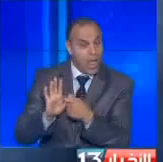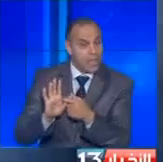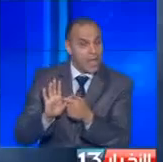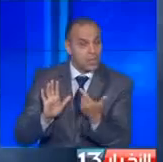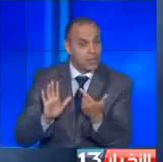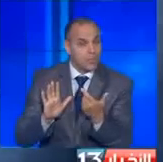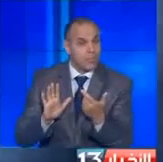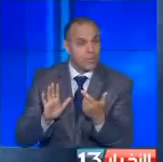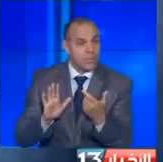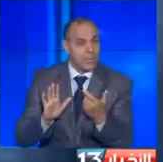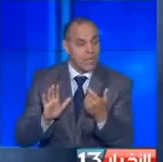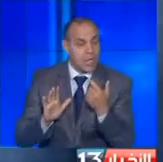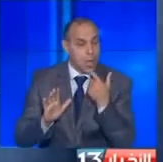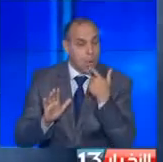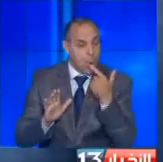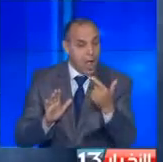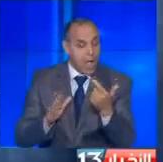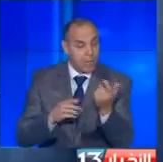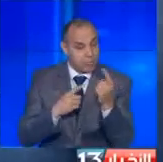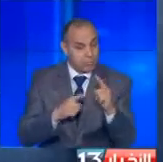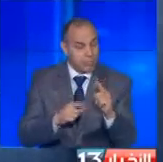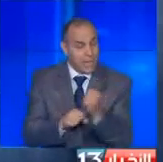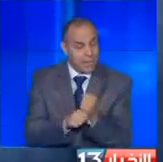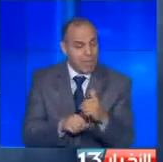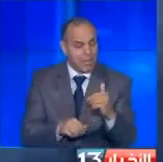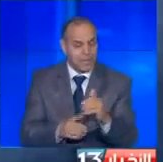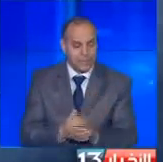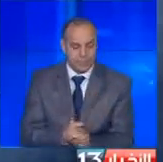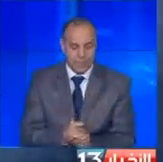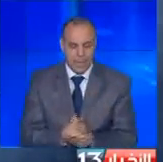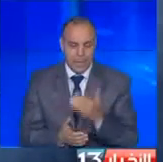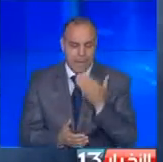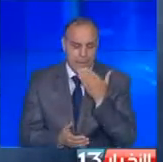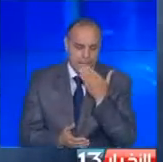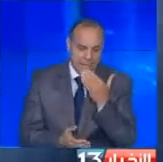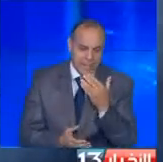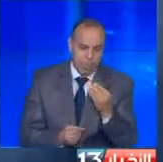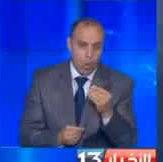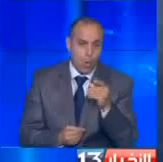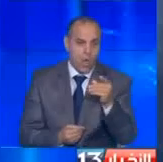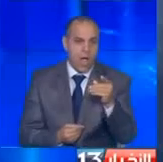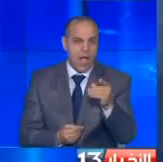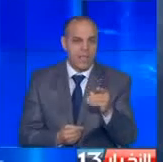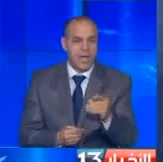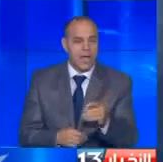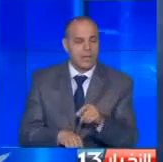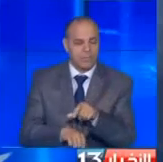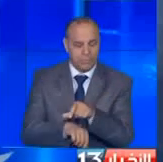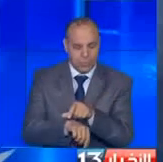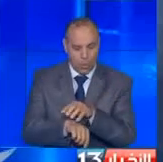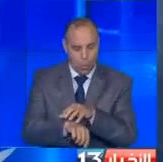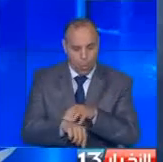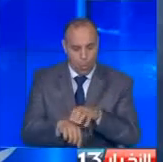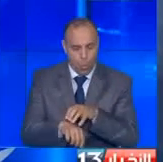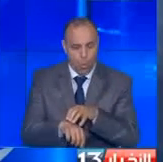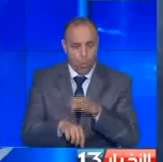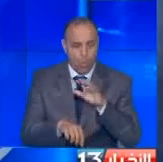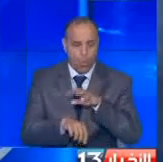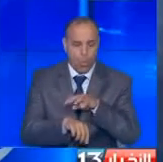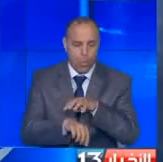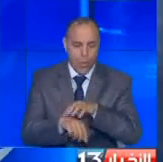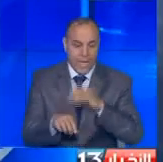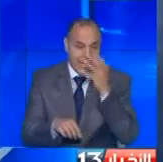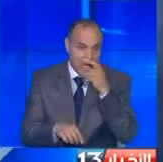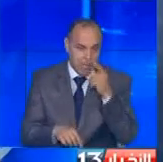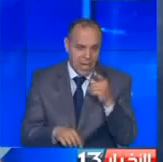ولا باش ودفع لاجل الاستثمار. نعم، شكرا جزيلا لك سيد سامي الغابي والي قبلي على كل